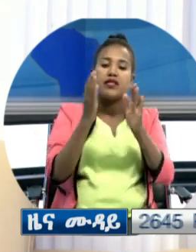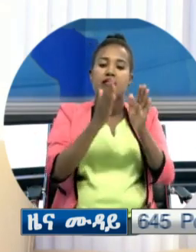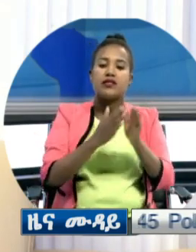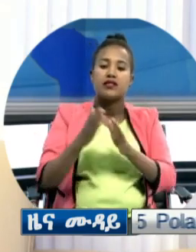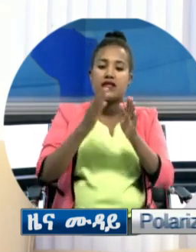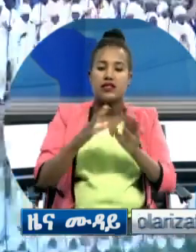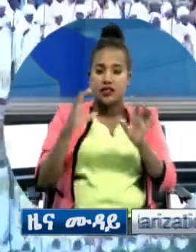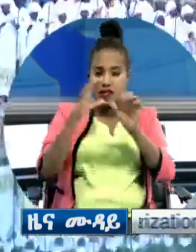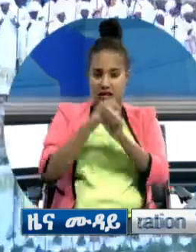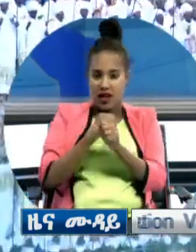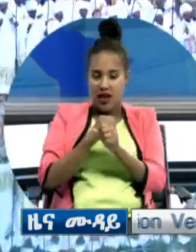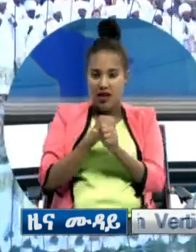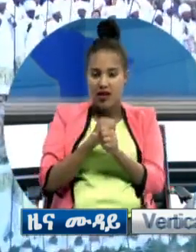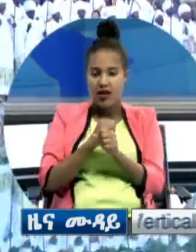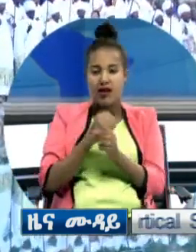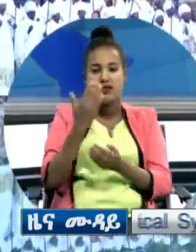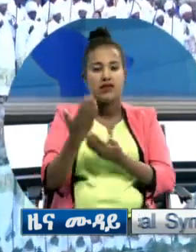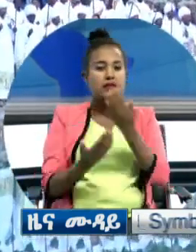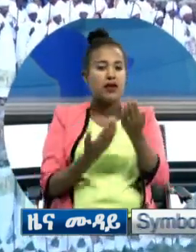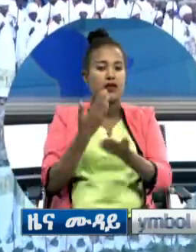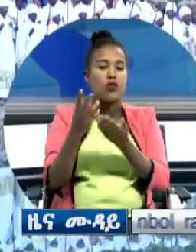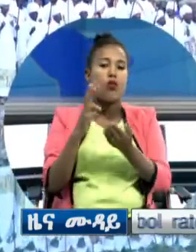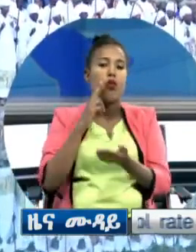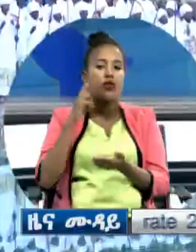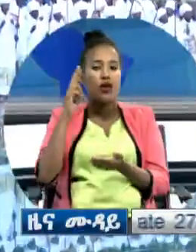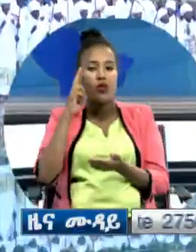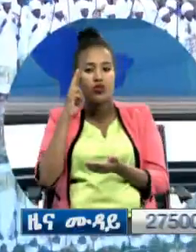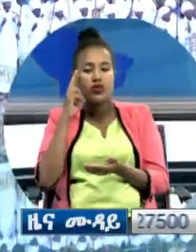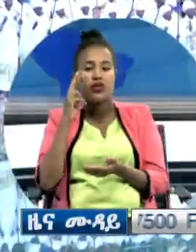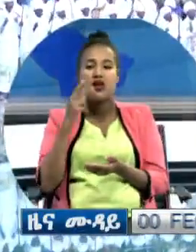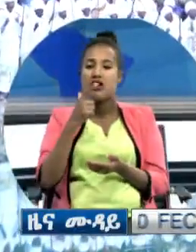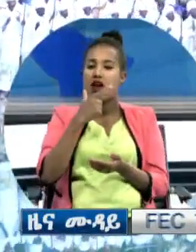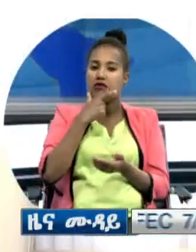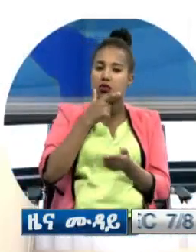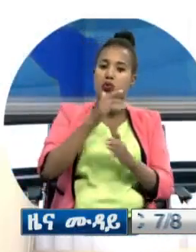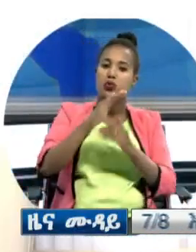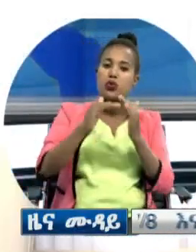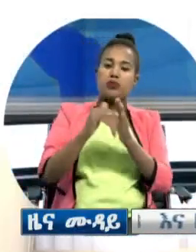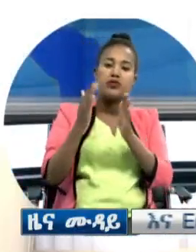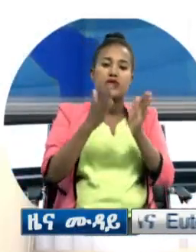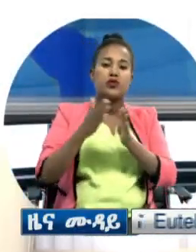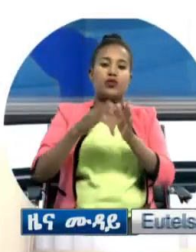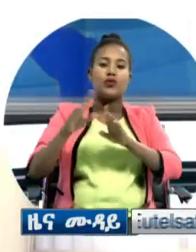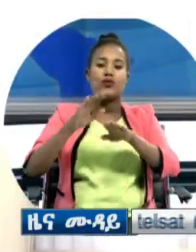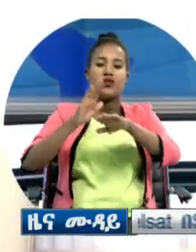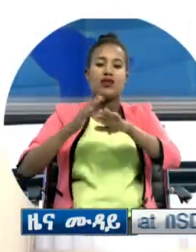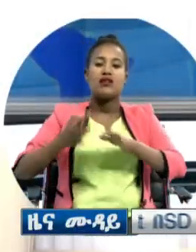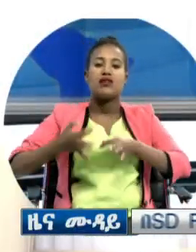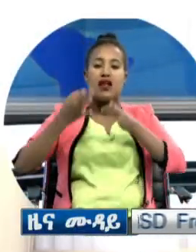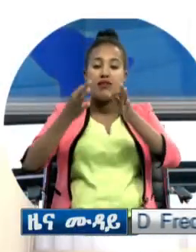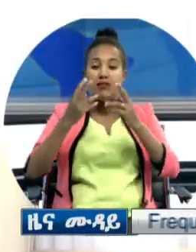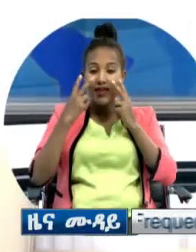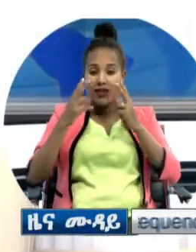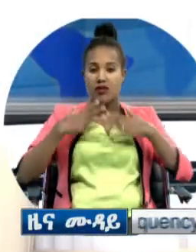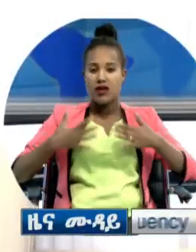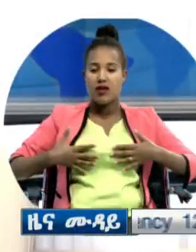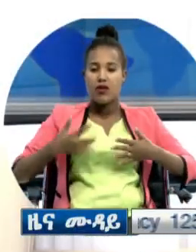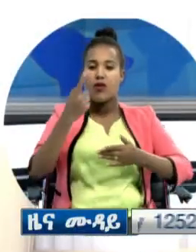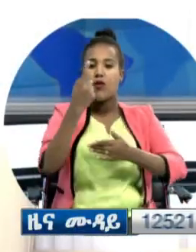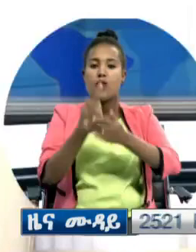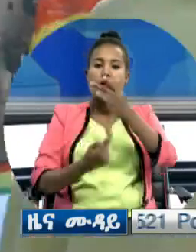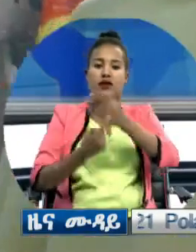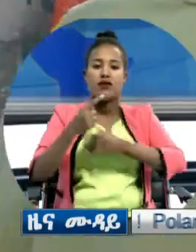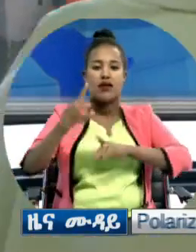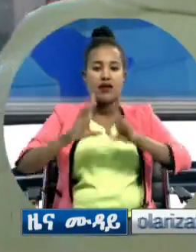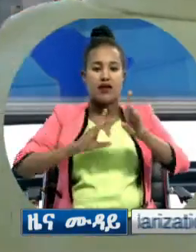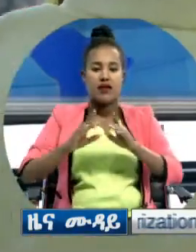ዝግጅታችን ጨርሰናል። የሰርቪስ አገልግሎት፣ ሆቴሎች፣ ሬስቶራንቶች ዝግጁ እንዲሆኑ ጥሪ አስተላልፈናል። ከሚመለከተው አካል ጋር ውይይት